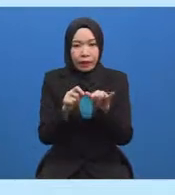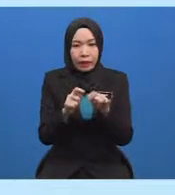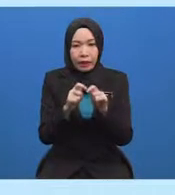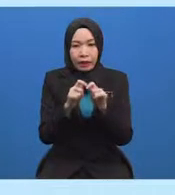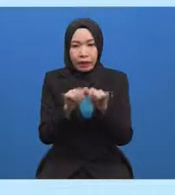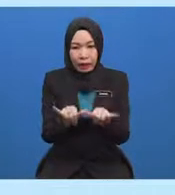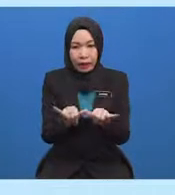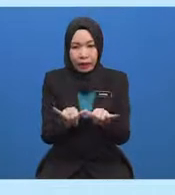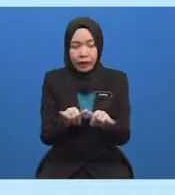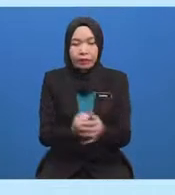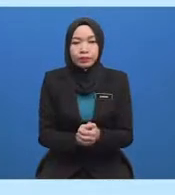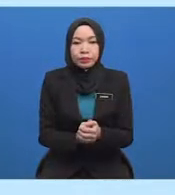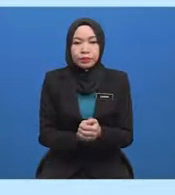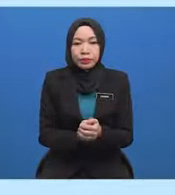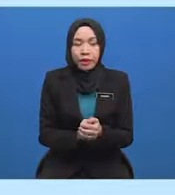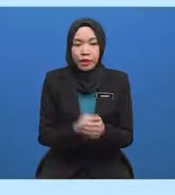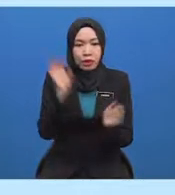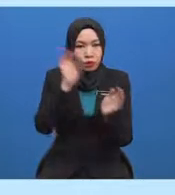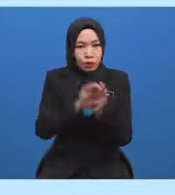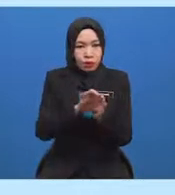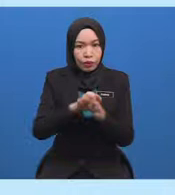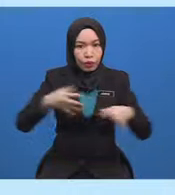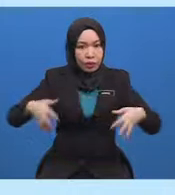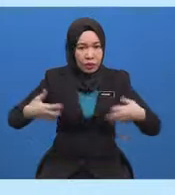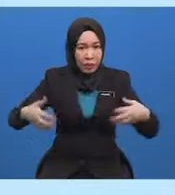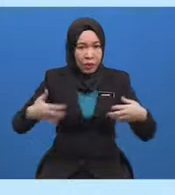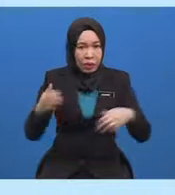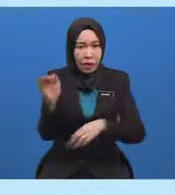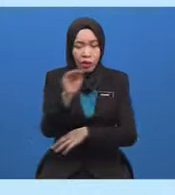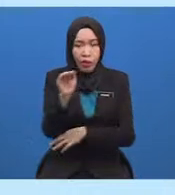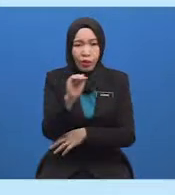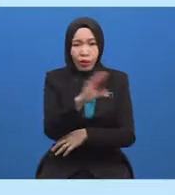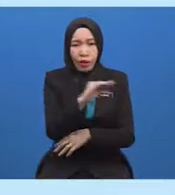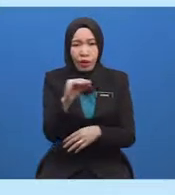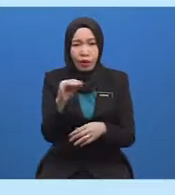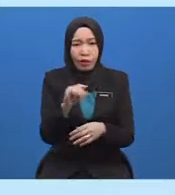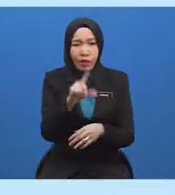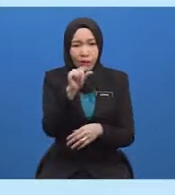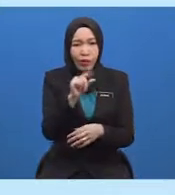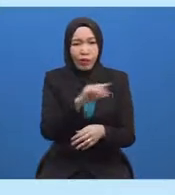monyet ular dan burung akan kehilangan tempat tinggal